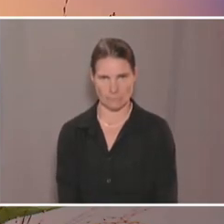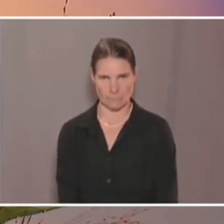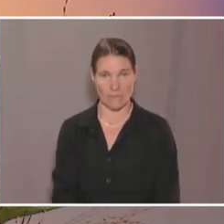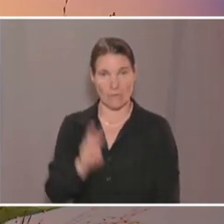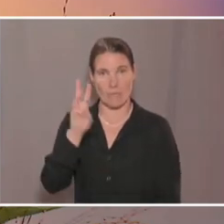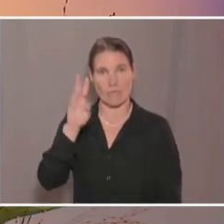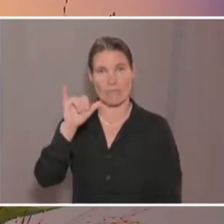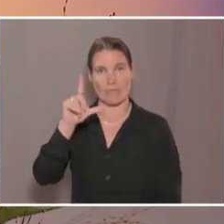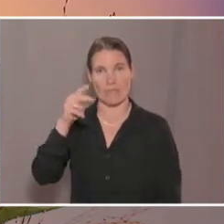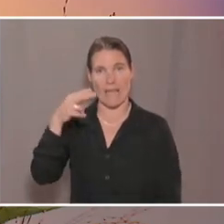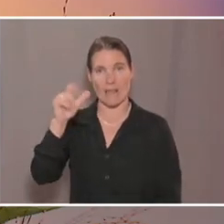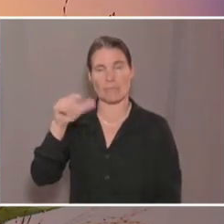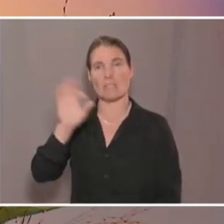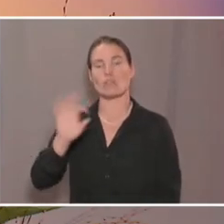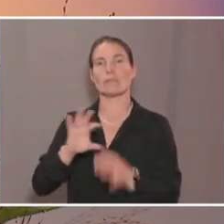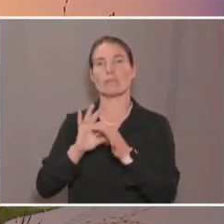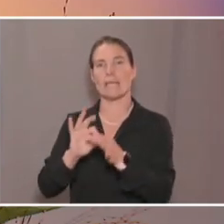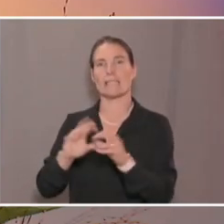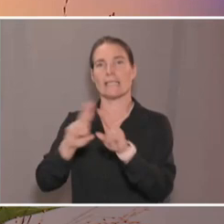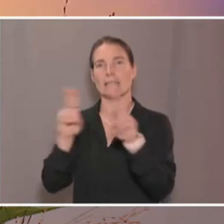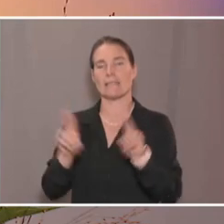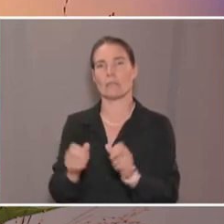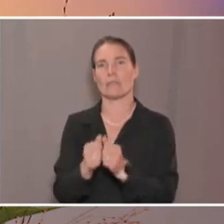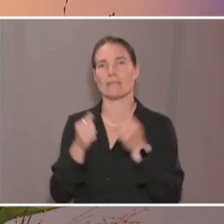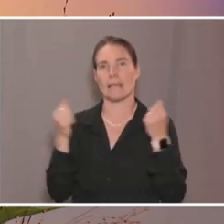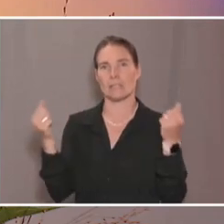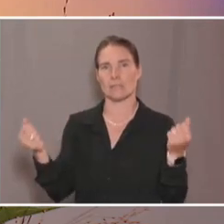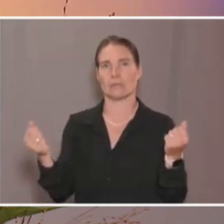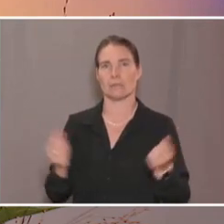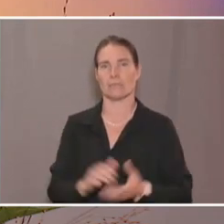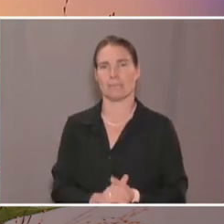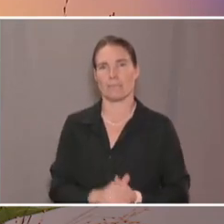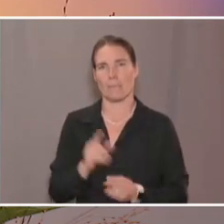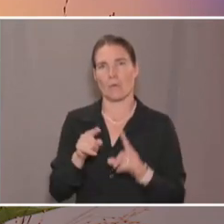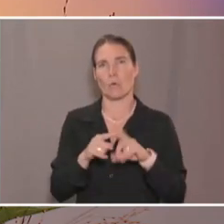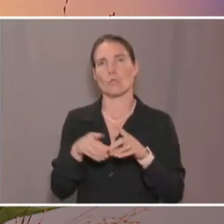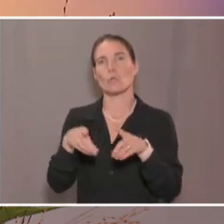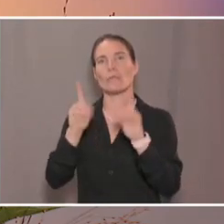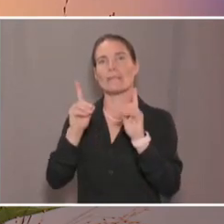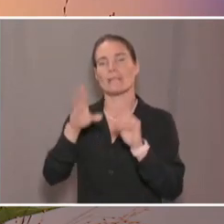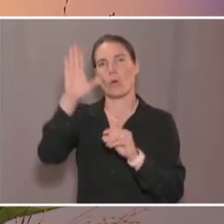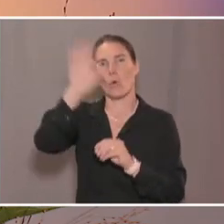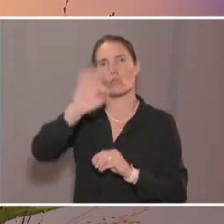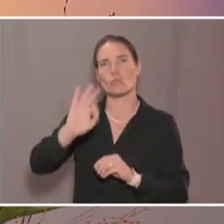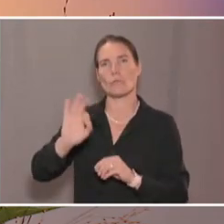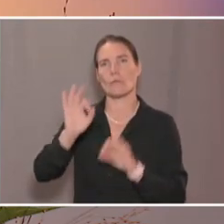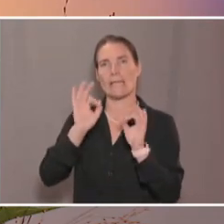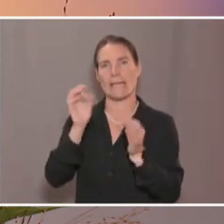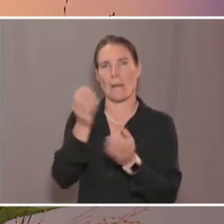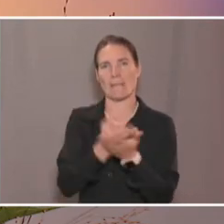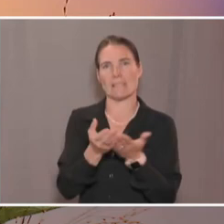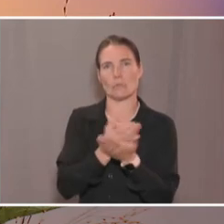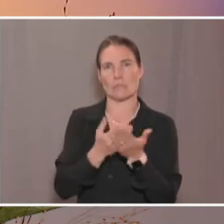Wilhelm war Schriftleiter der Internationalen Zeitschrift für Erziehung und dozierte an der Hochschule für Lehrerbildung in